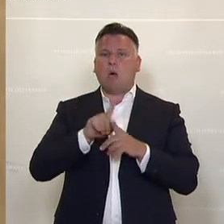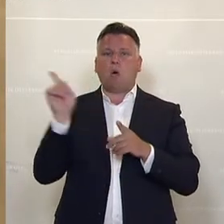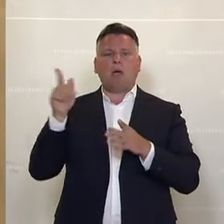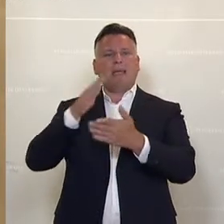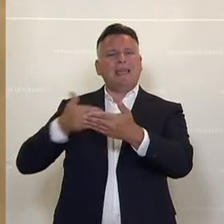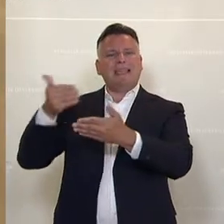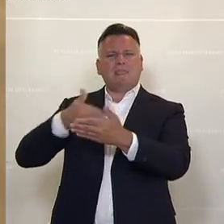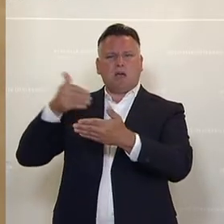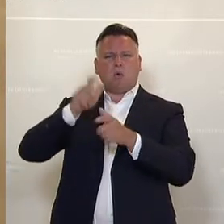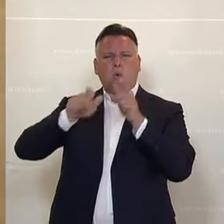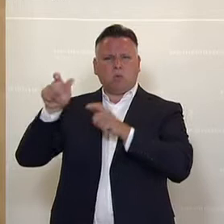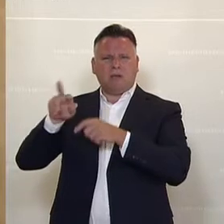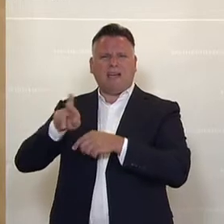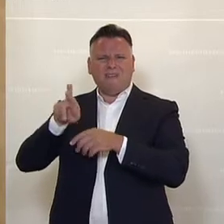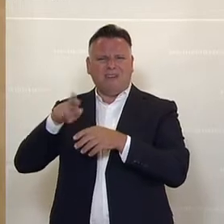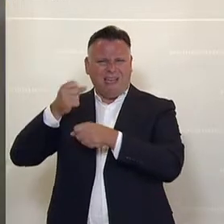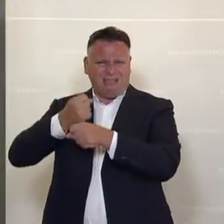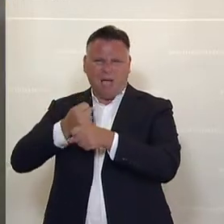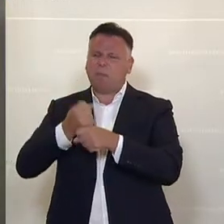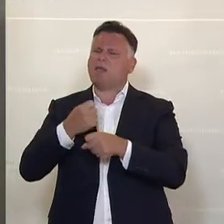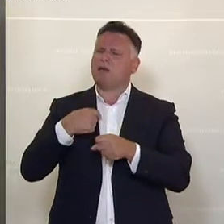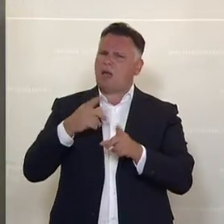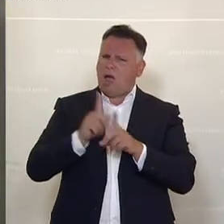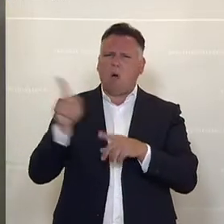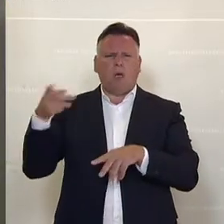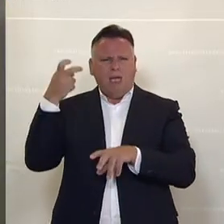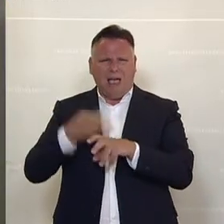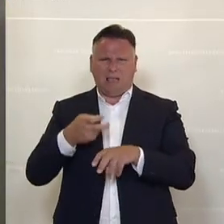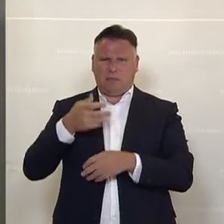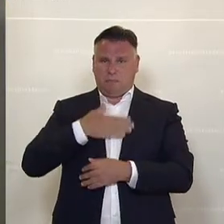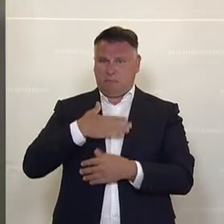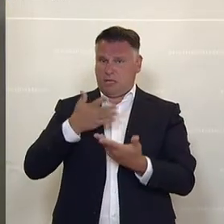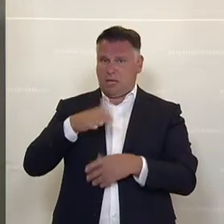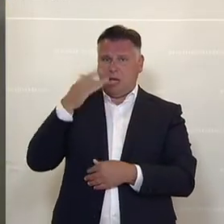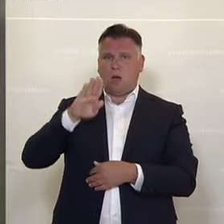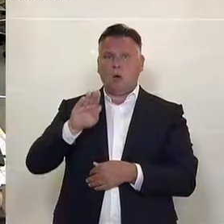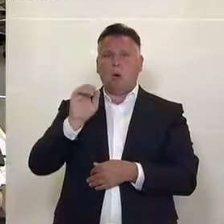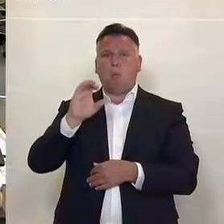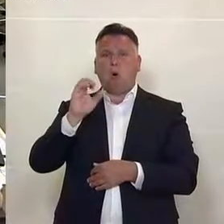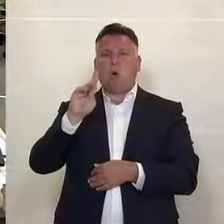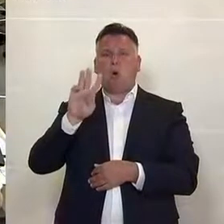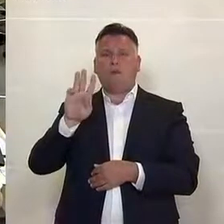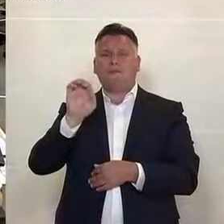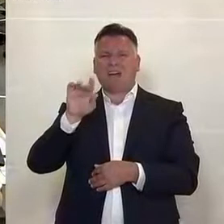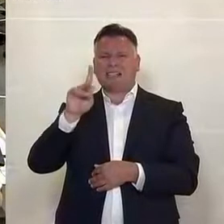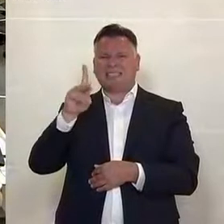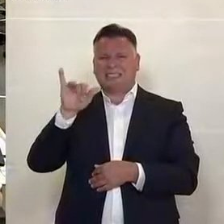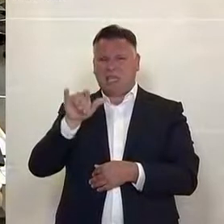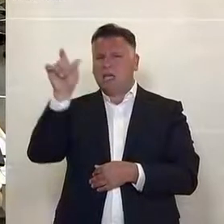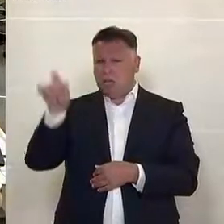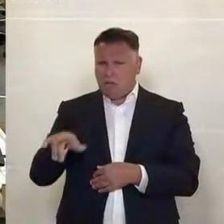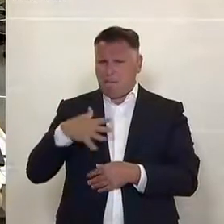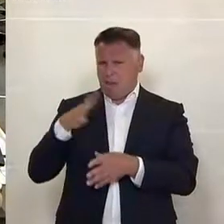die ja die Knochenarbeit gemacht haben. In unserem Fall war das der Bernhard Rochowanski, der hier wirklich großartige und